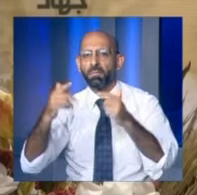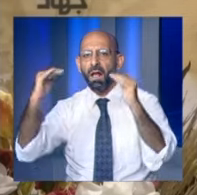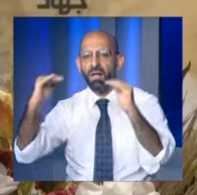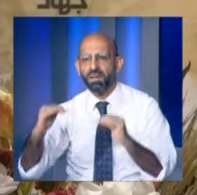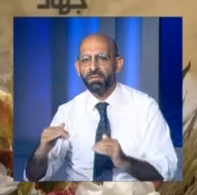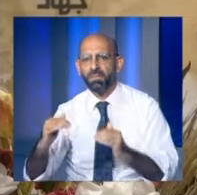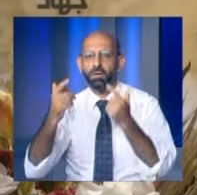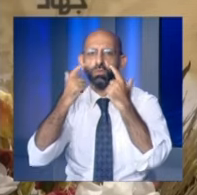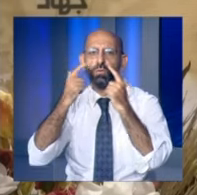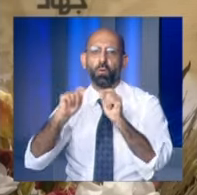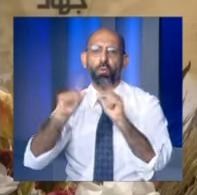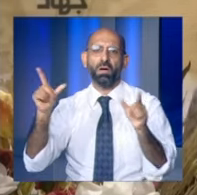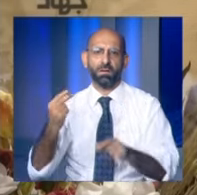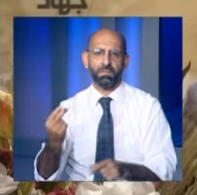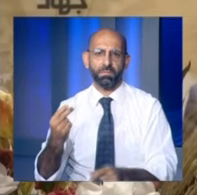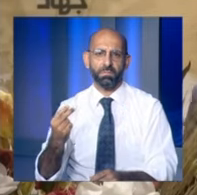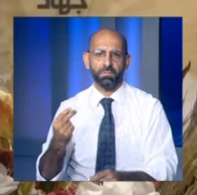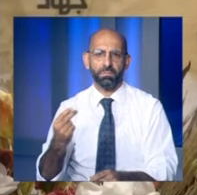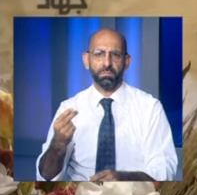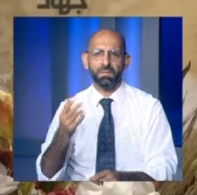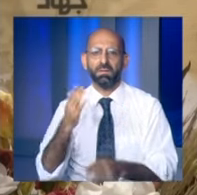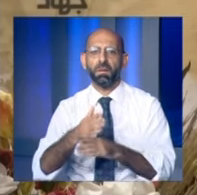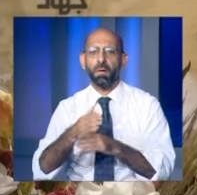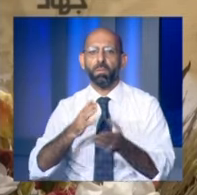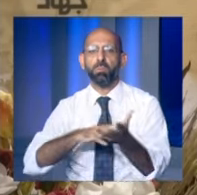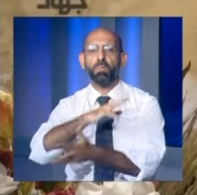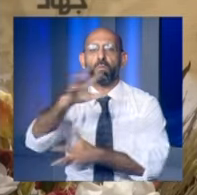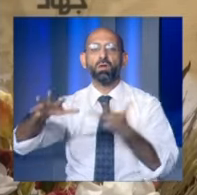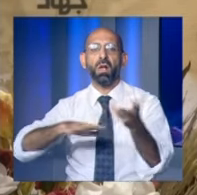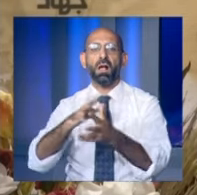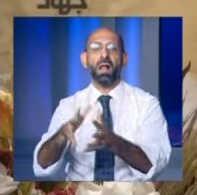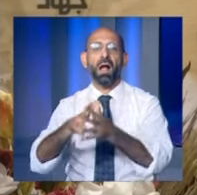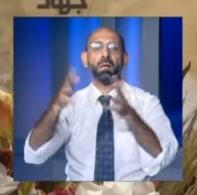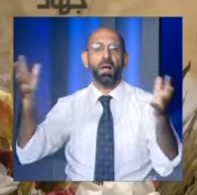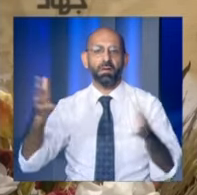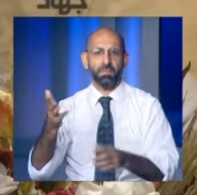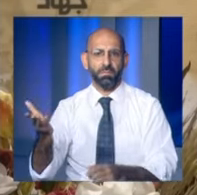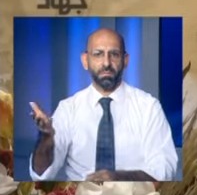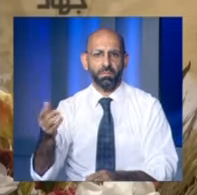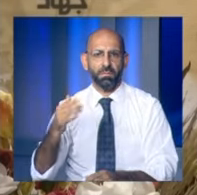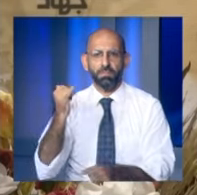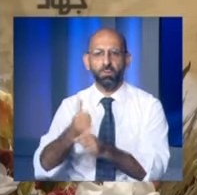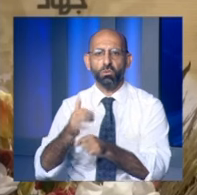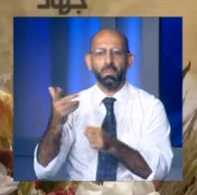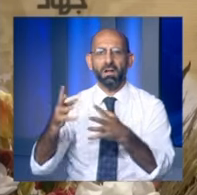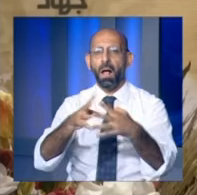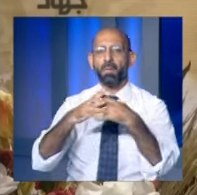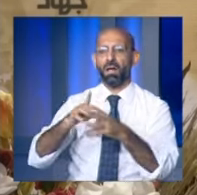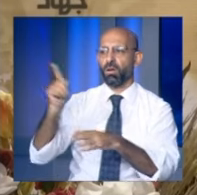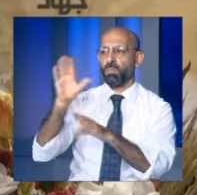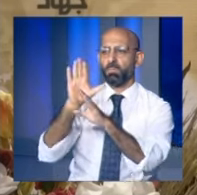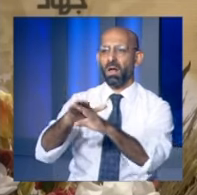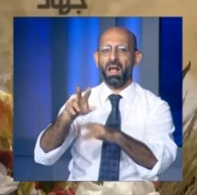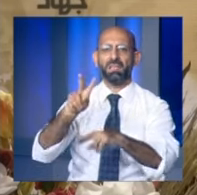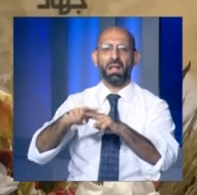الدبلوماسية وإلى إطلاق التصريحات التي تدعو لخفض التصعيد وعدم الانجرار إلى التوتر،